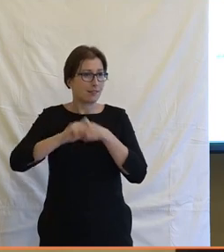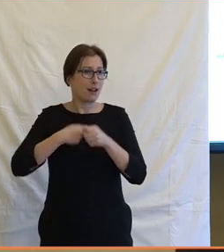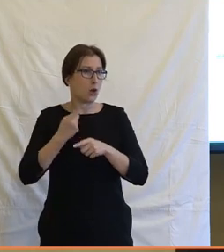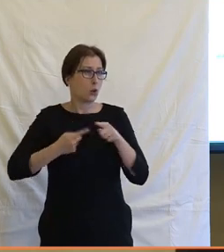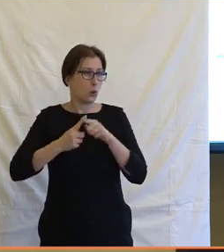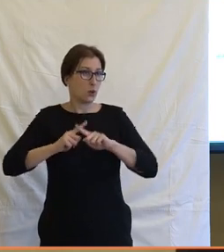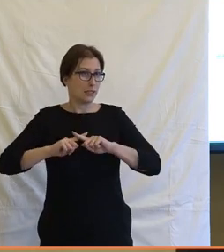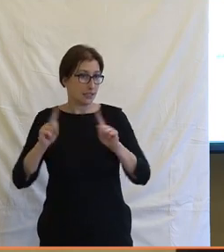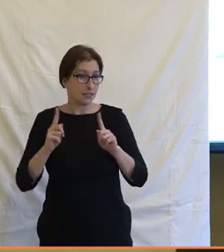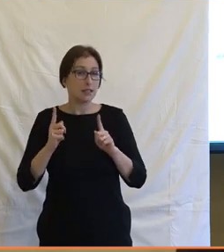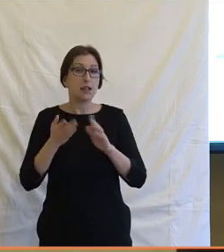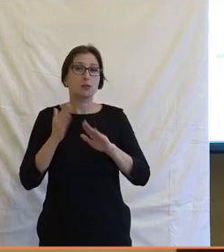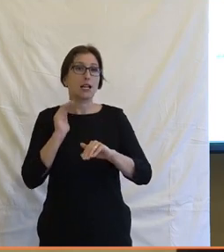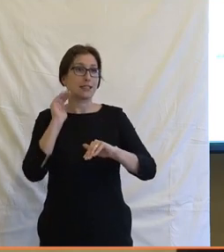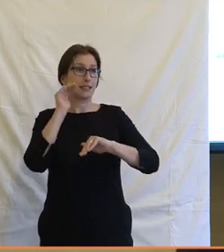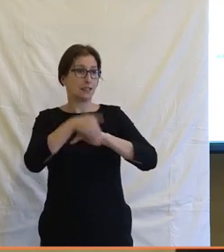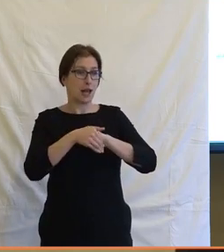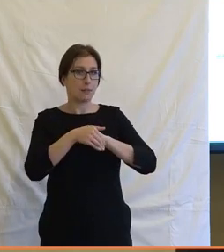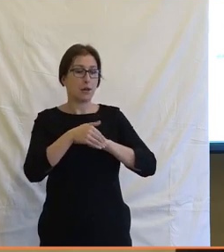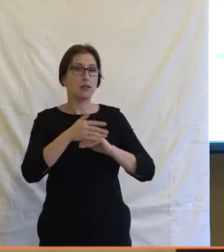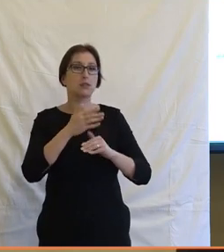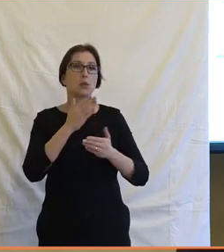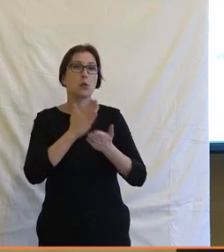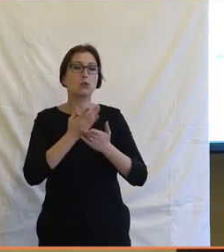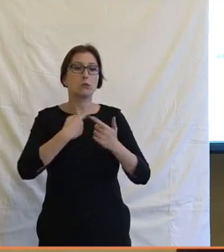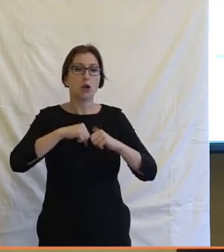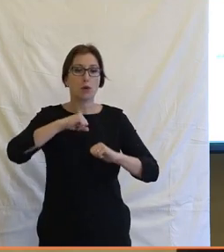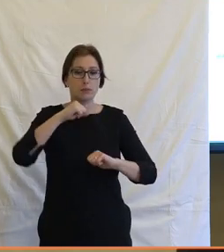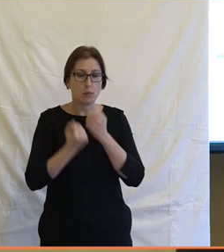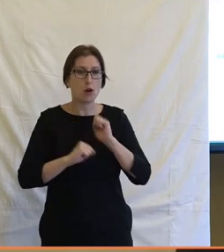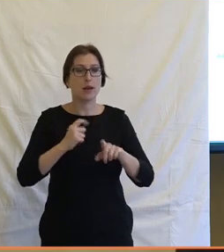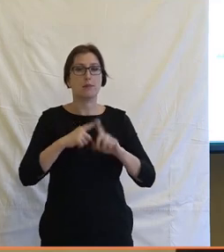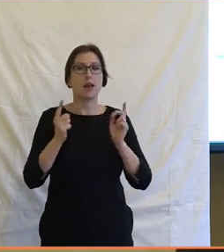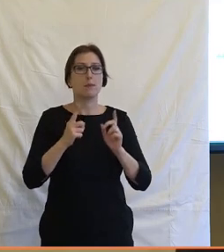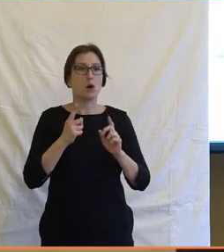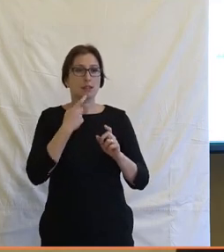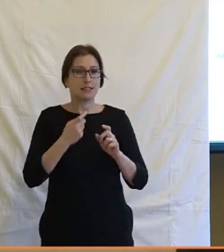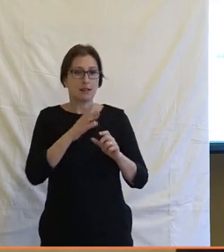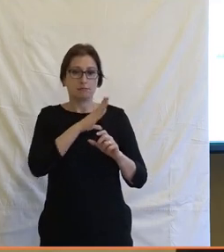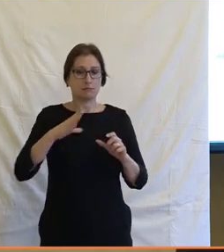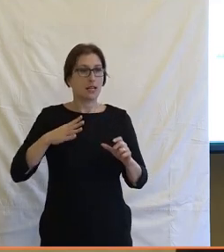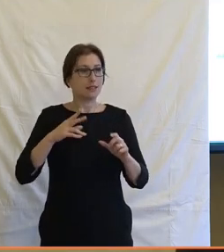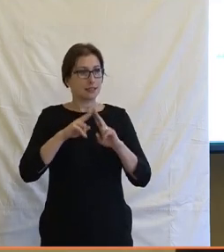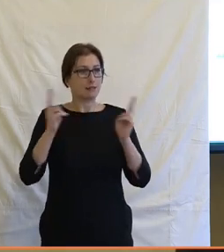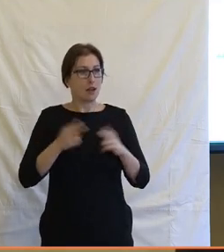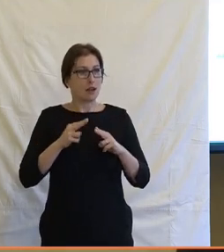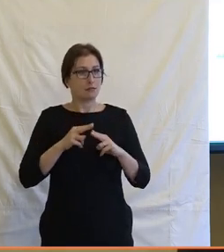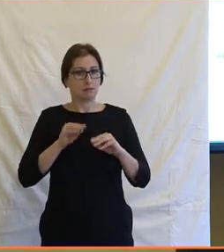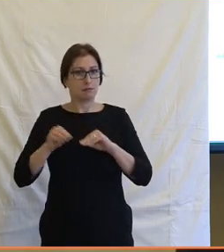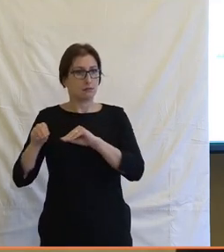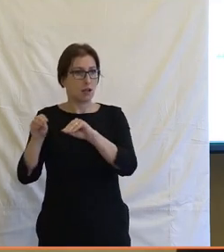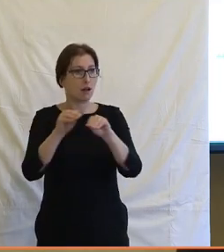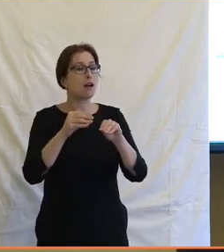jinak, takže zatímco na západě pro pohyb nebo přesun ve fyzickém světě je celkem běžné si